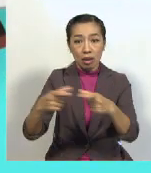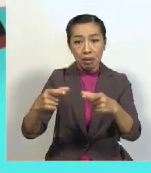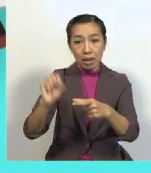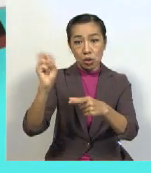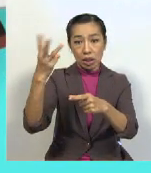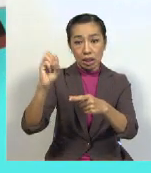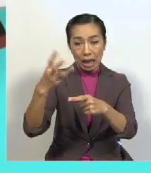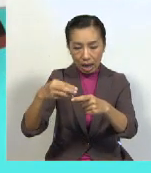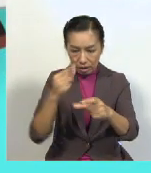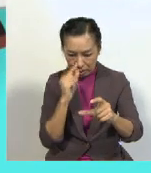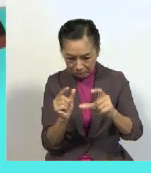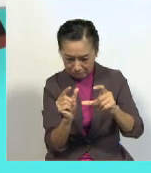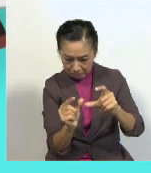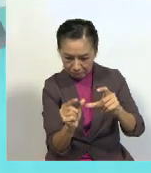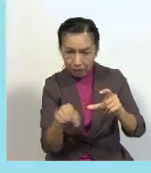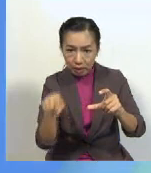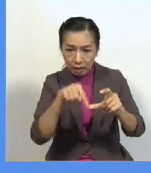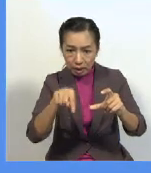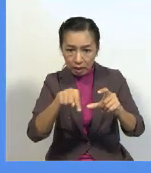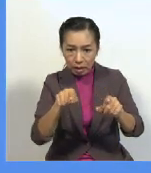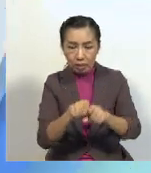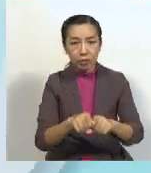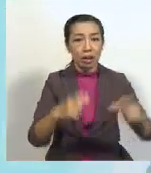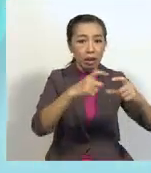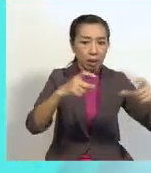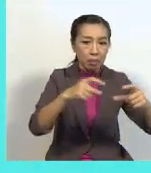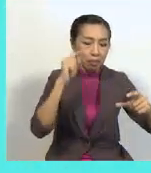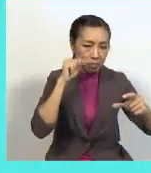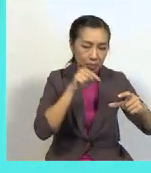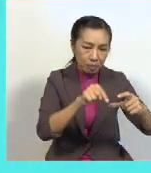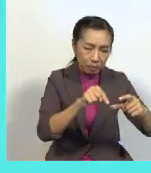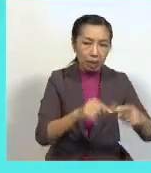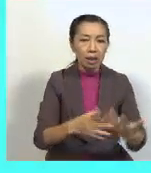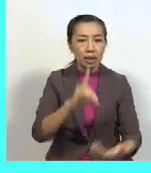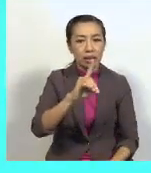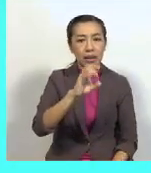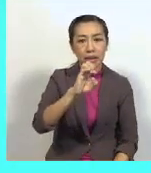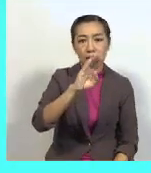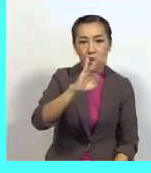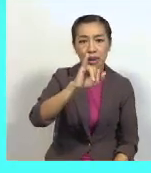ฐที่มีสัญลักษณ์แมงมุมบัตรเดบิตเครดิตที่มีสัญลักษณ์ contactless และโมบายแบง